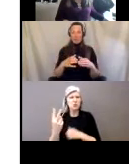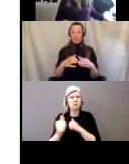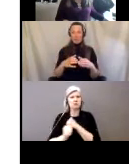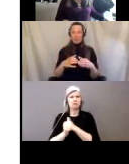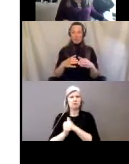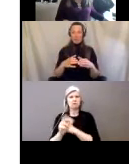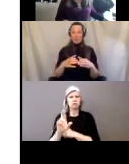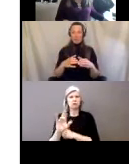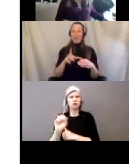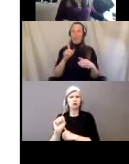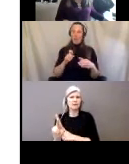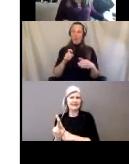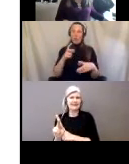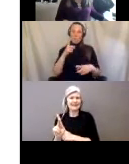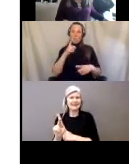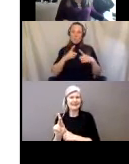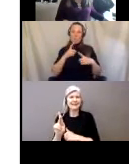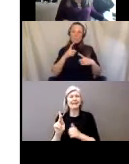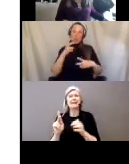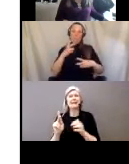un état de santé